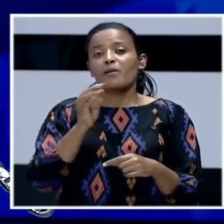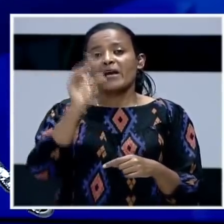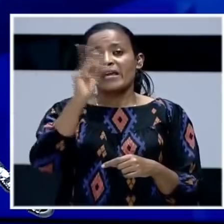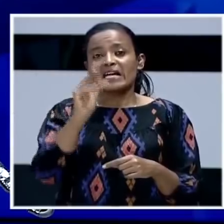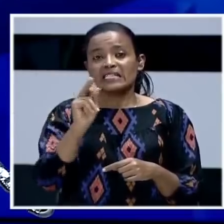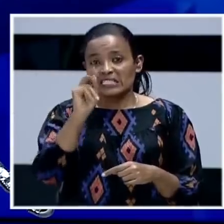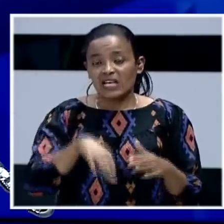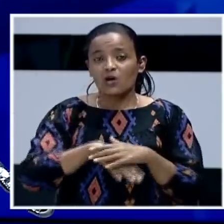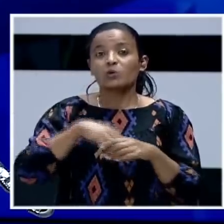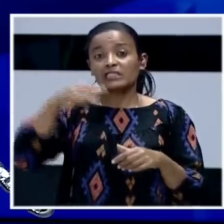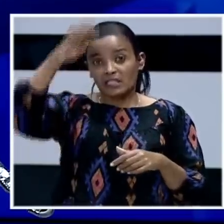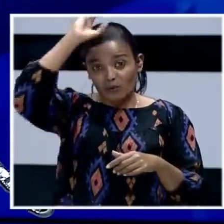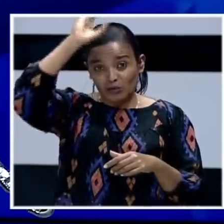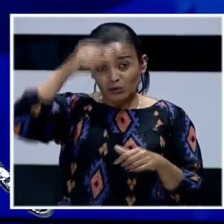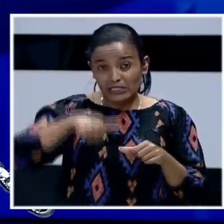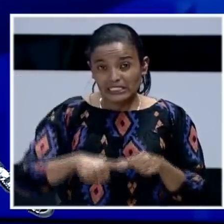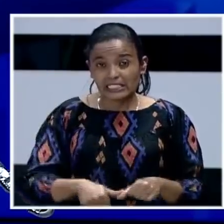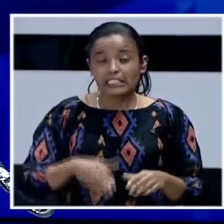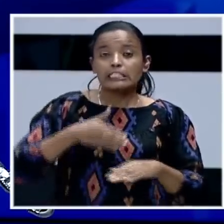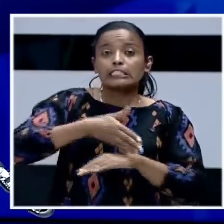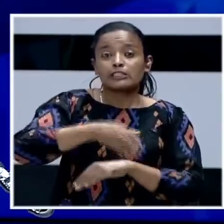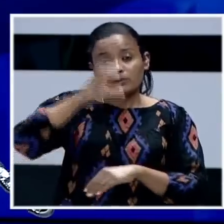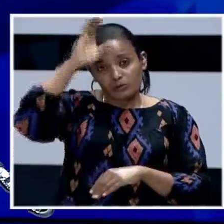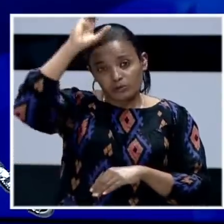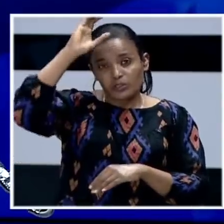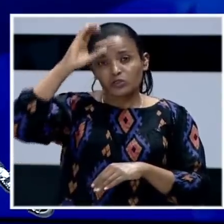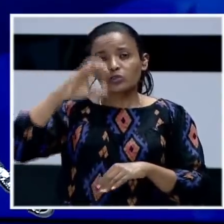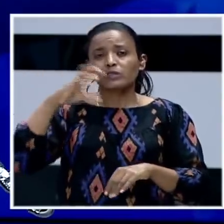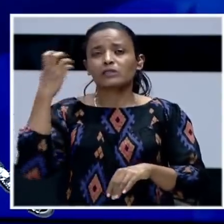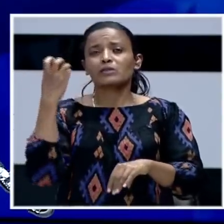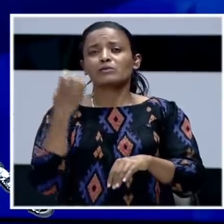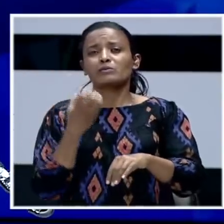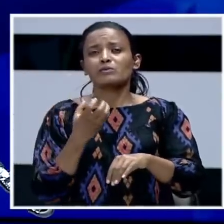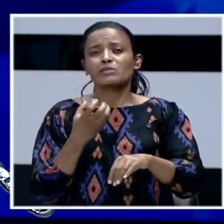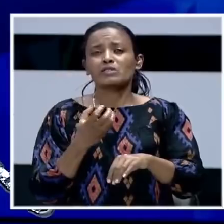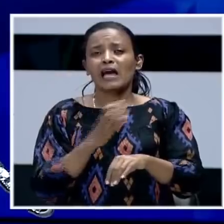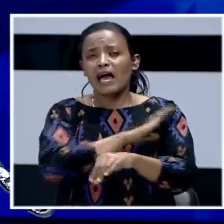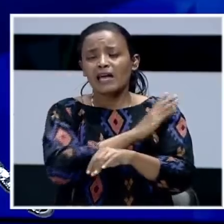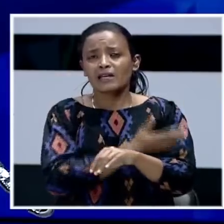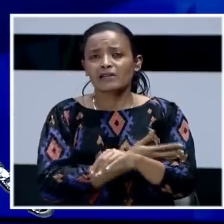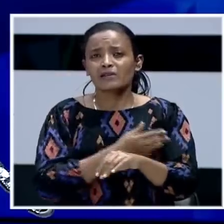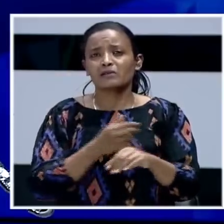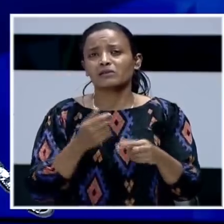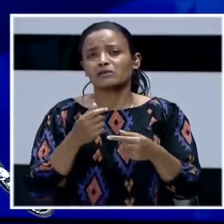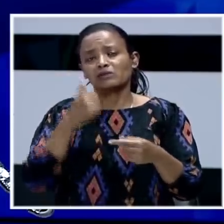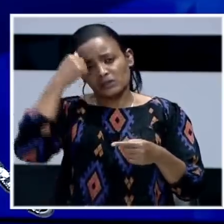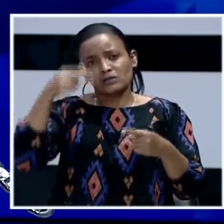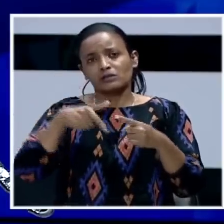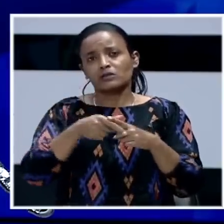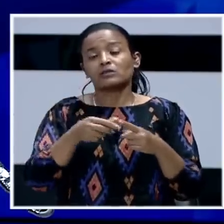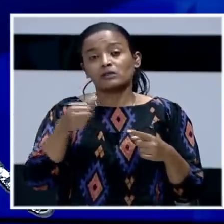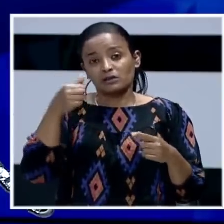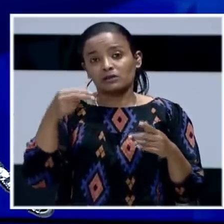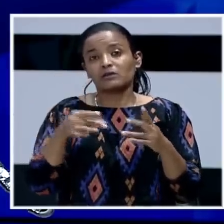ما تشولوت يا صنيحة دحر ما تشولوت مسجدة دا بعال جزء كمتس جيرات بعال جزء أي حزوة